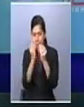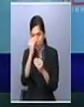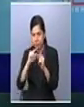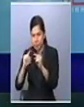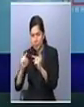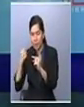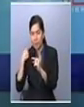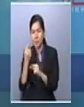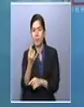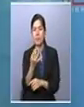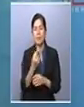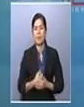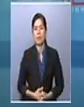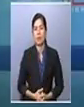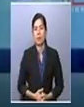ของมัน